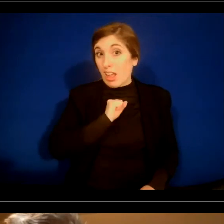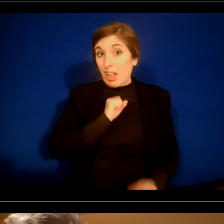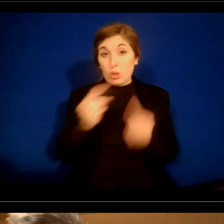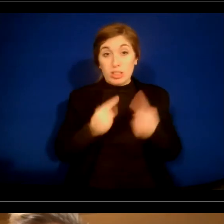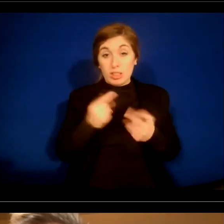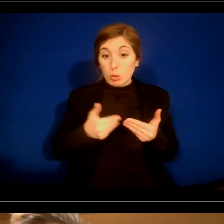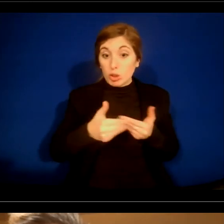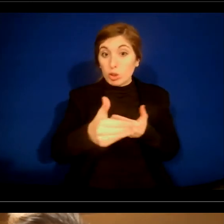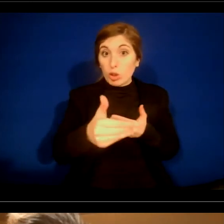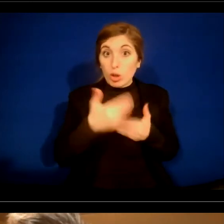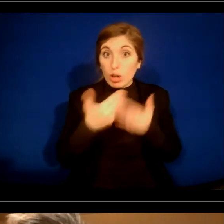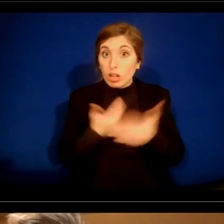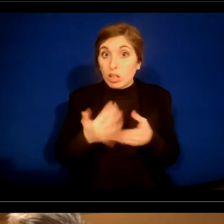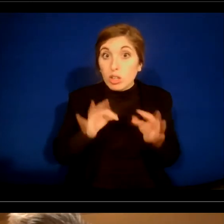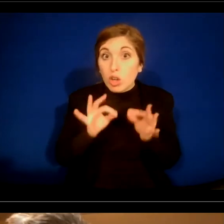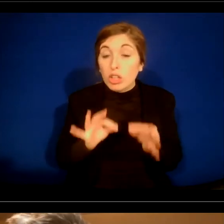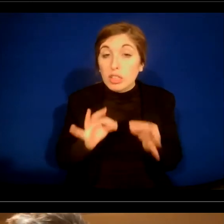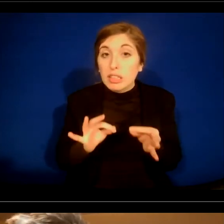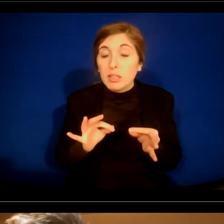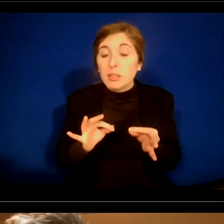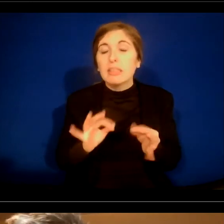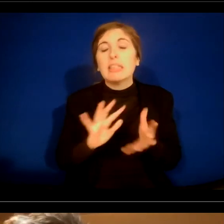sarà un graduale,